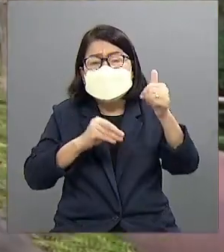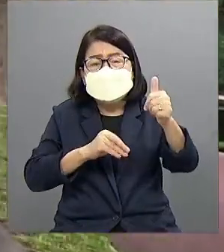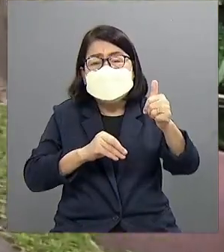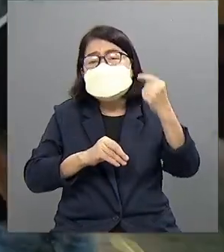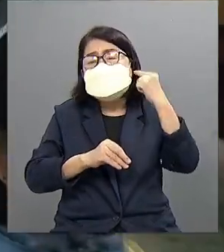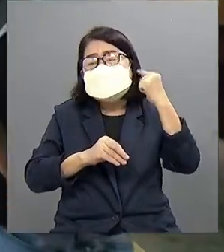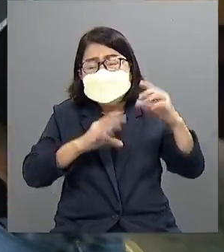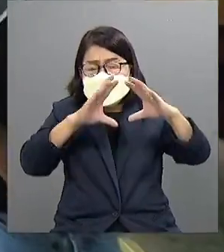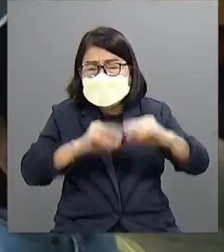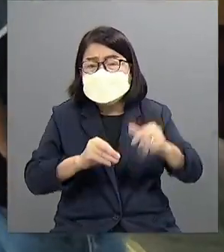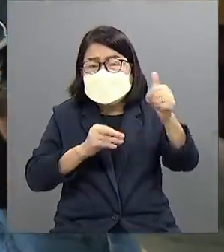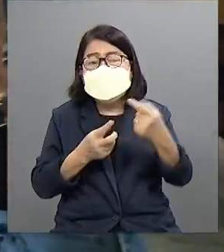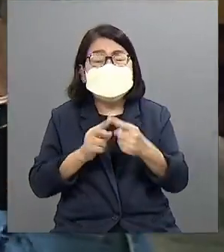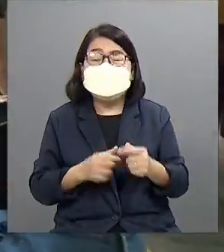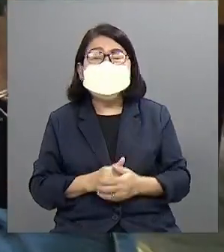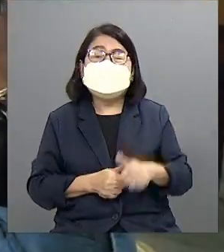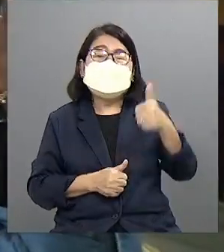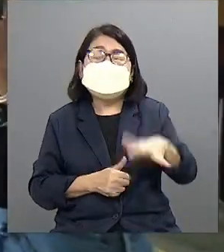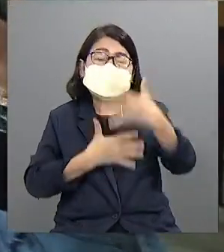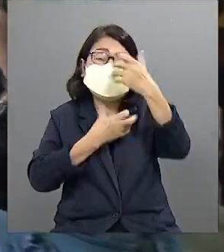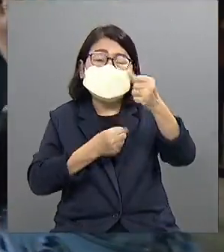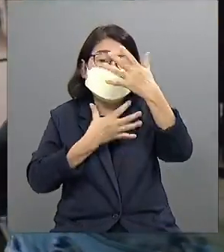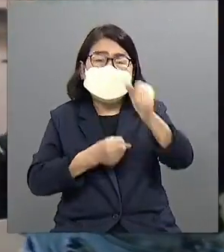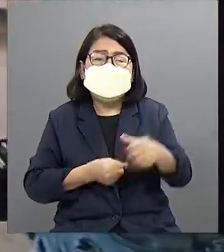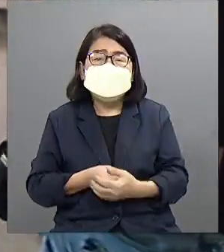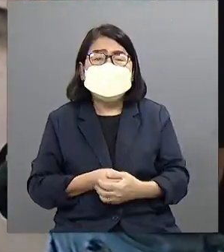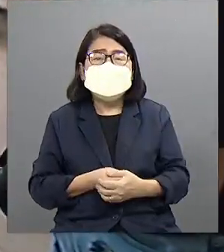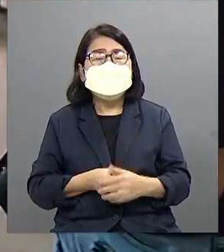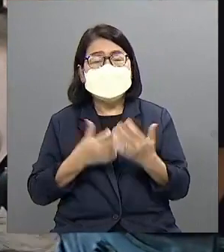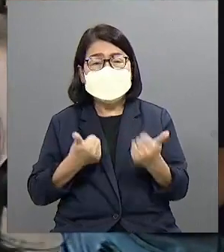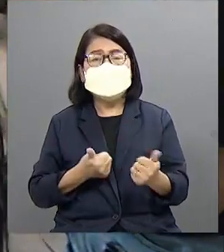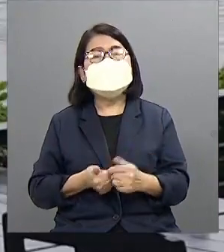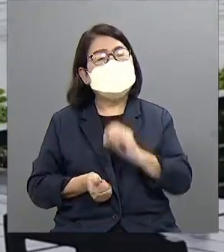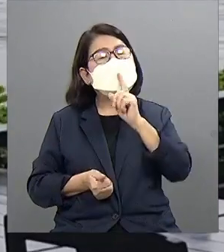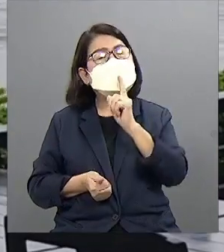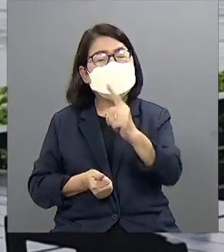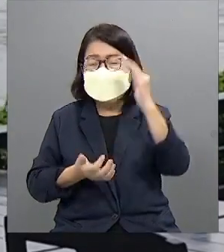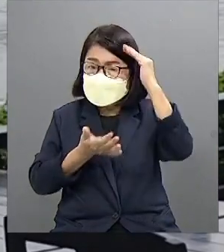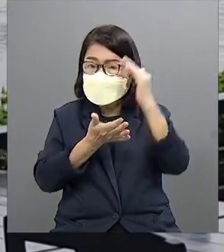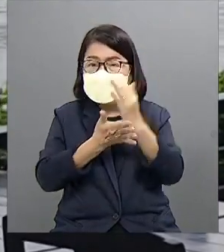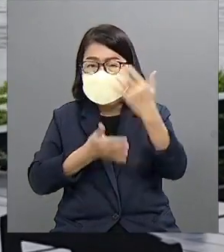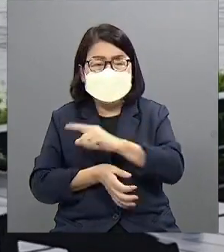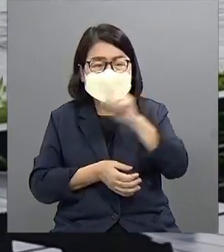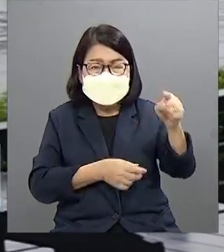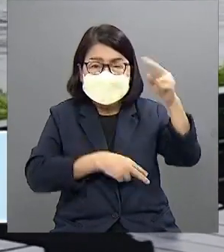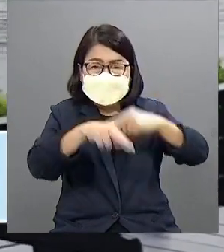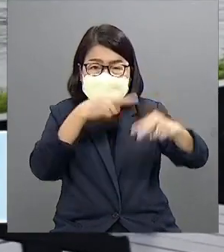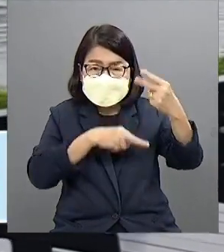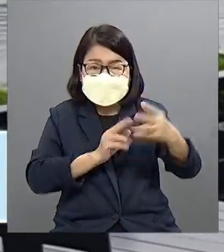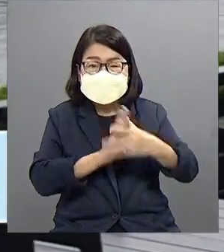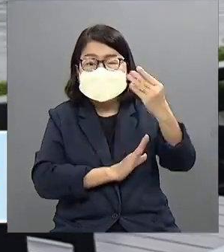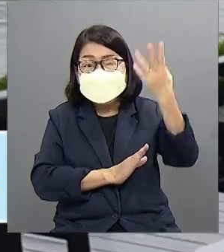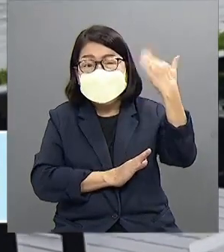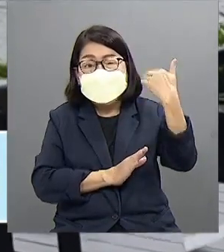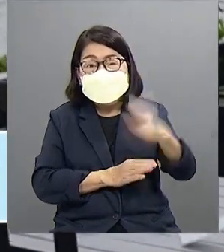งแต่ก็ไม่เคยได้รับการแก้ไขนะคะจนมีเจ้าหน้าที่ลงพื้นที่ไปสำรวจเมื่อ2สัปดาห์ก่อนที่เรานำเสนอข่าวกันเนี่ยไปวัด